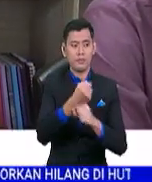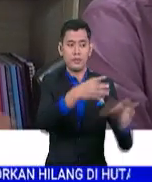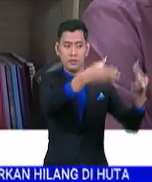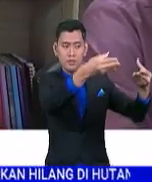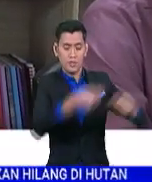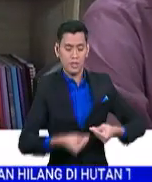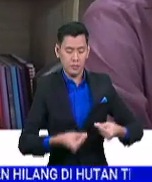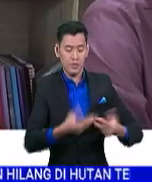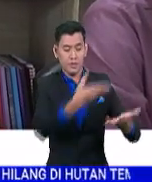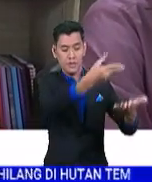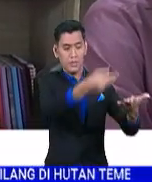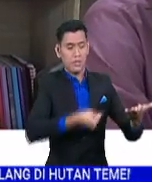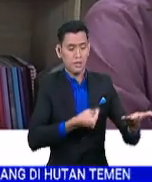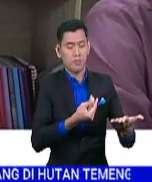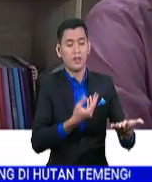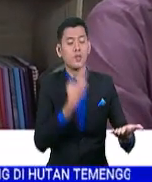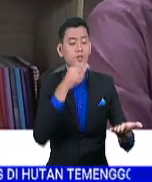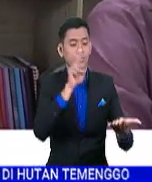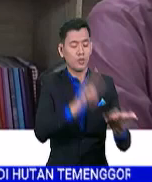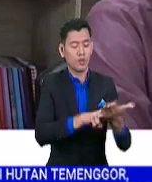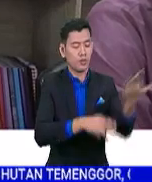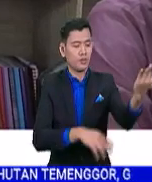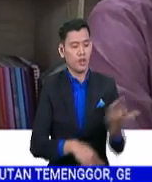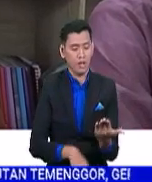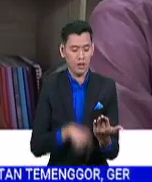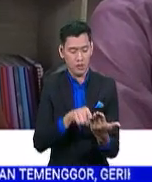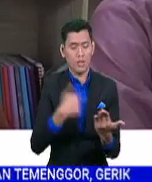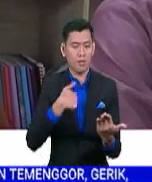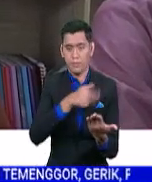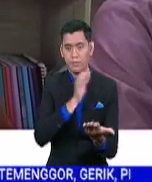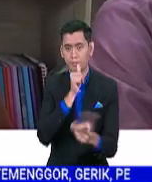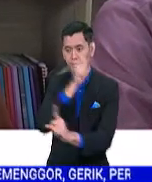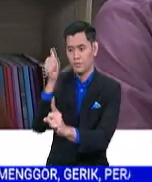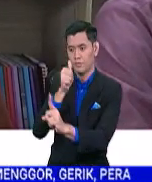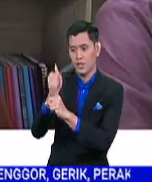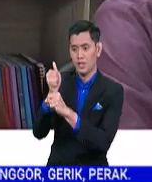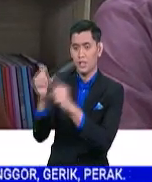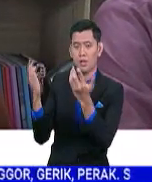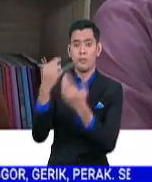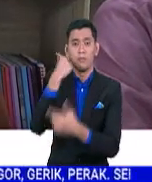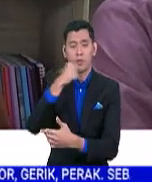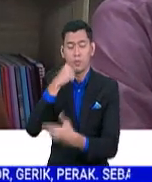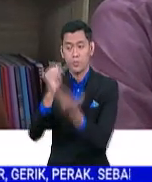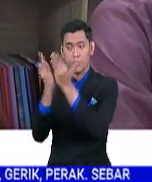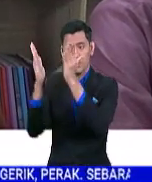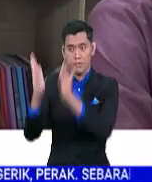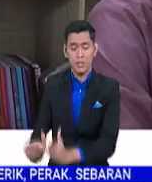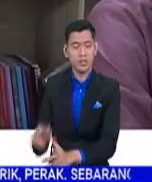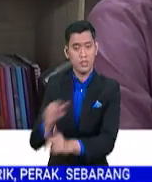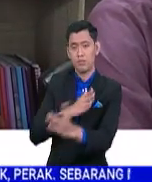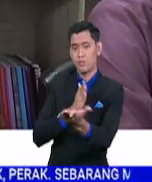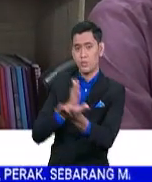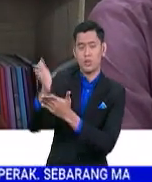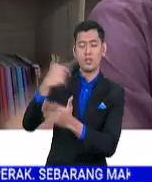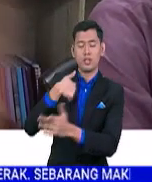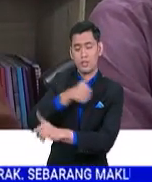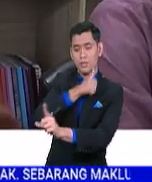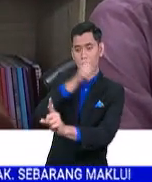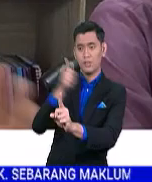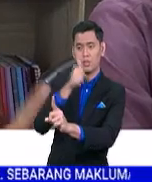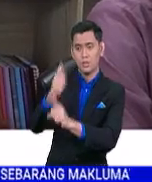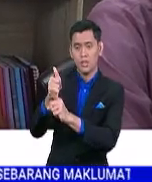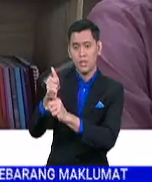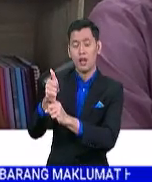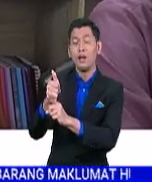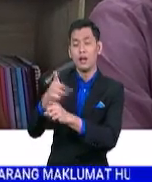pihak biasa untuk pelajar perempuan, dia lewat sikit. Jadi kami tak mau ada permasalahan. Jadi kami dah ada, hamba Allah telah